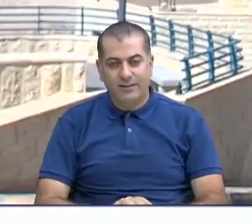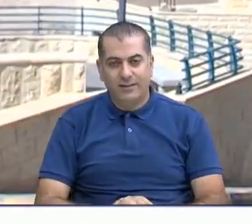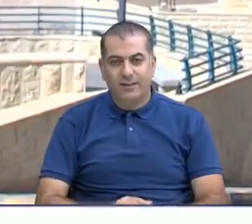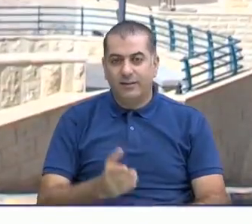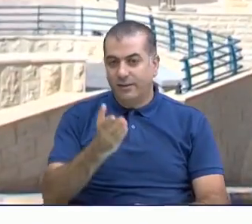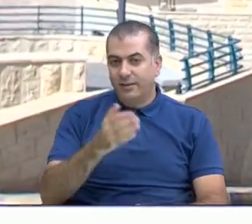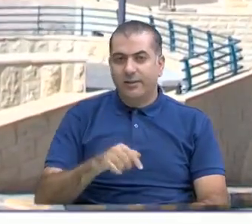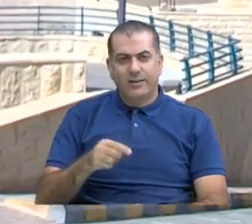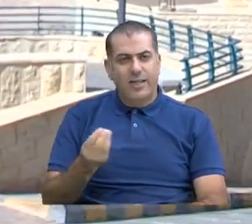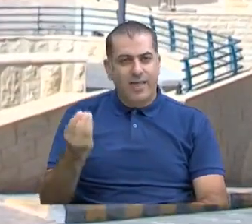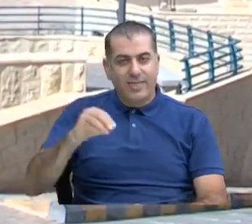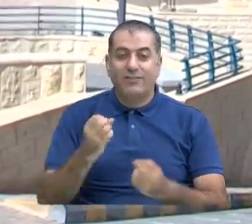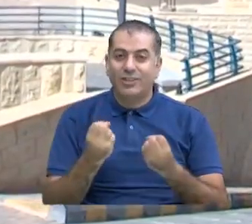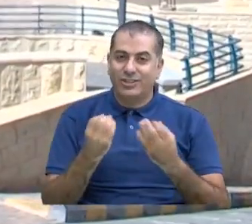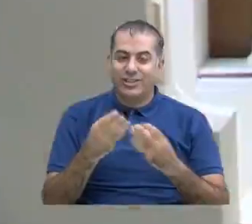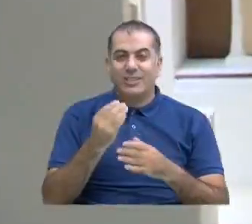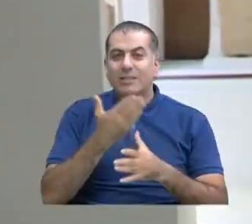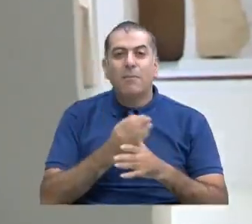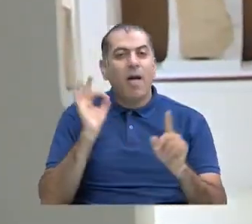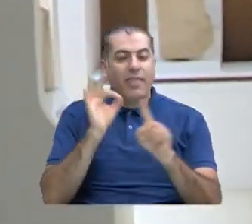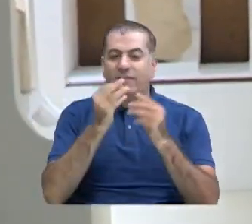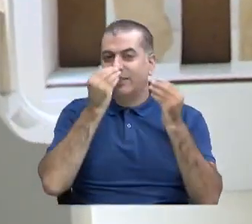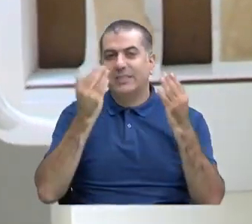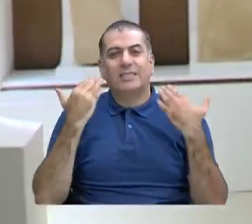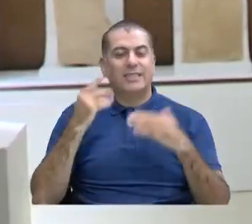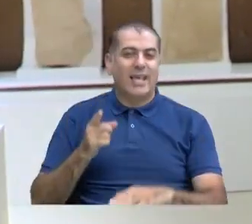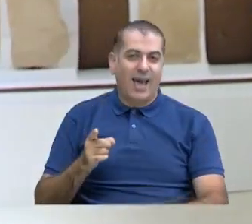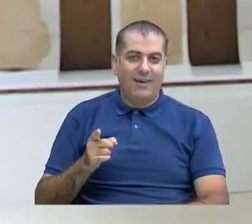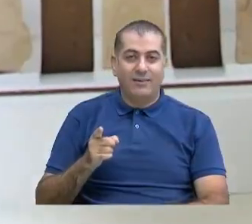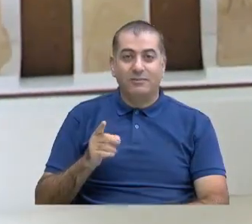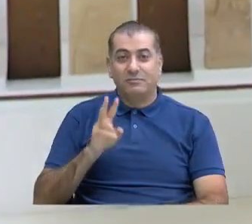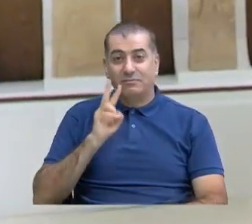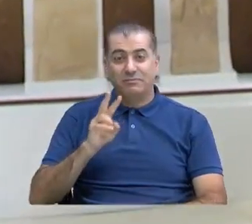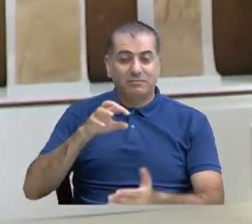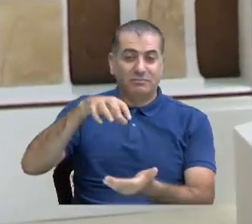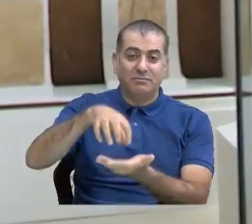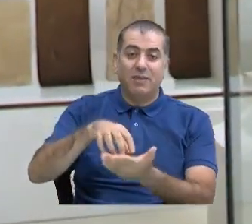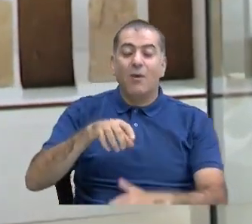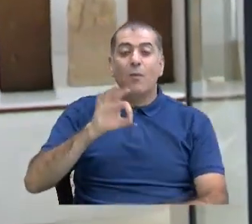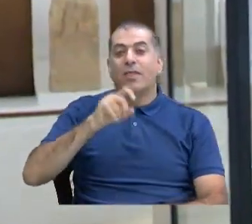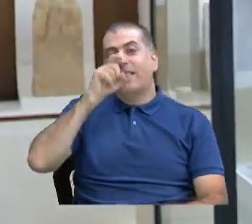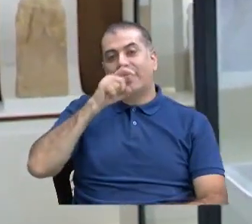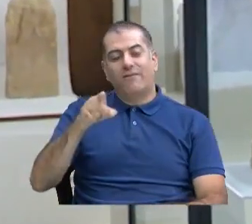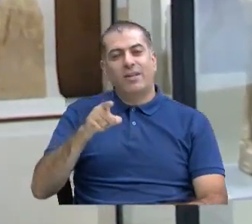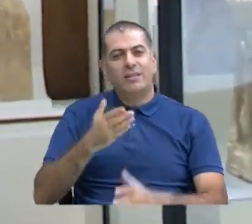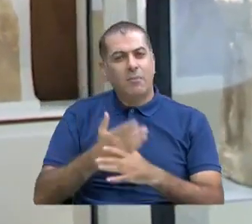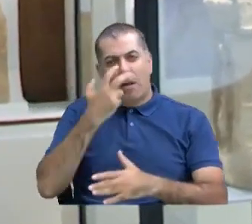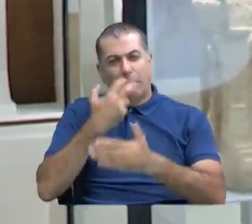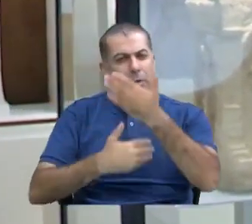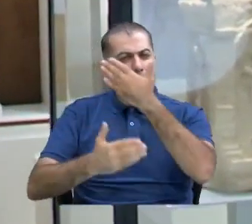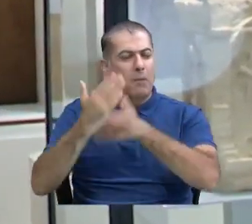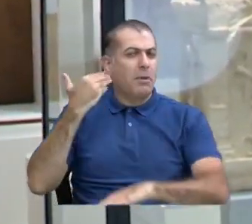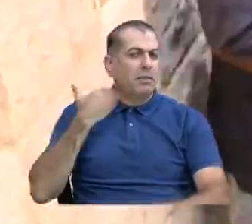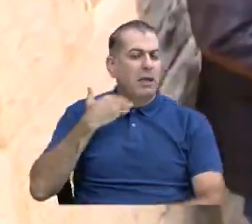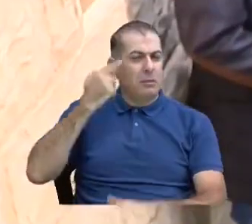بوصفه اضافه جديده الى المنتج السياحي بالطفيل وهويه تعريفيه لتاريخ المحافظه وموروثها الاثري